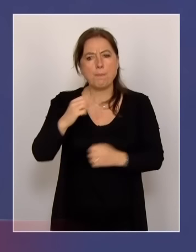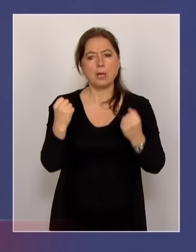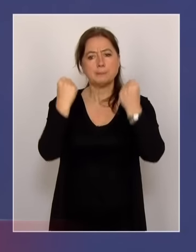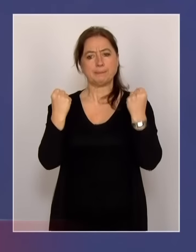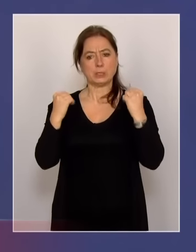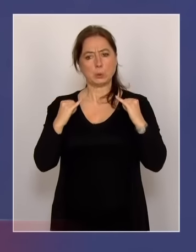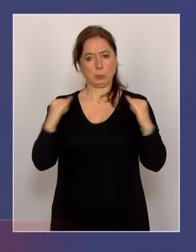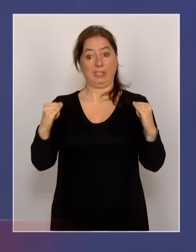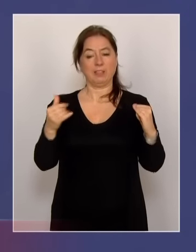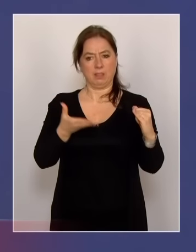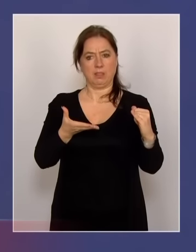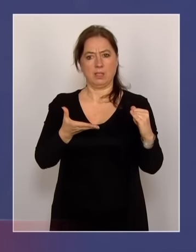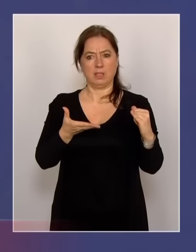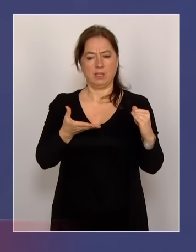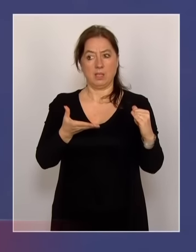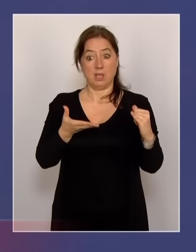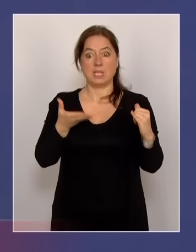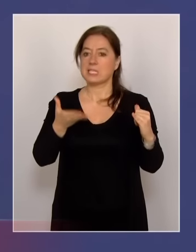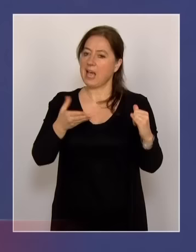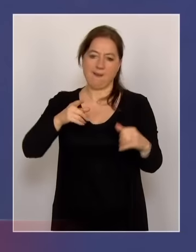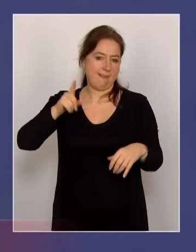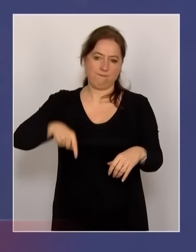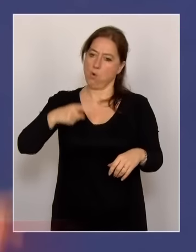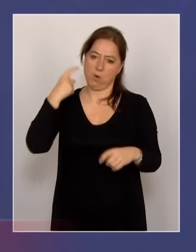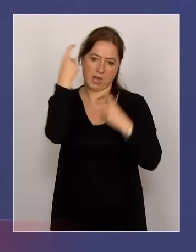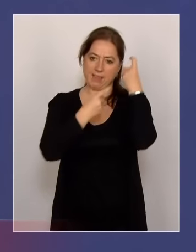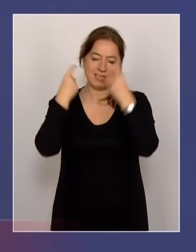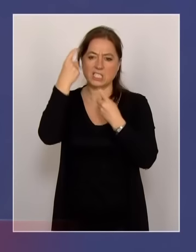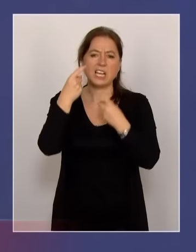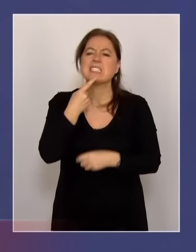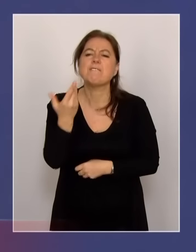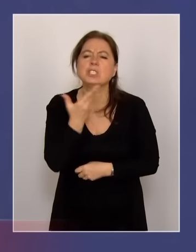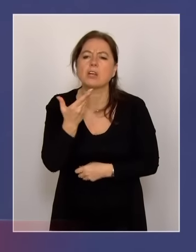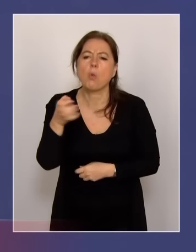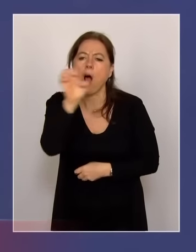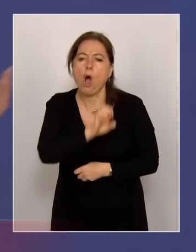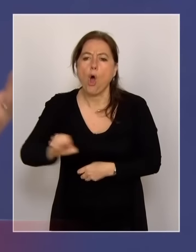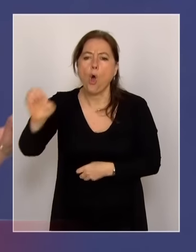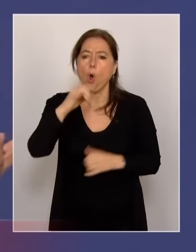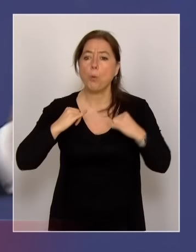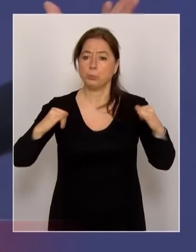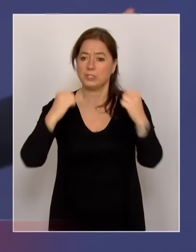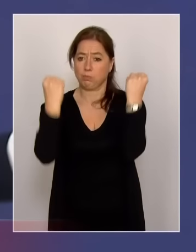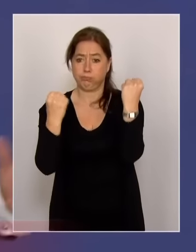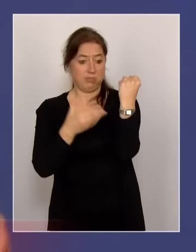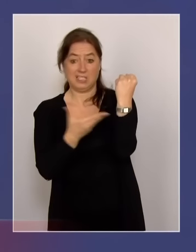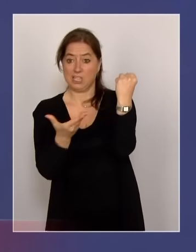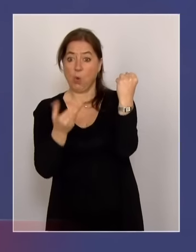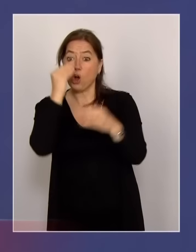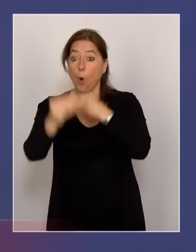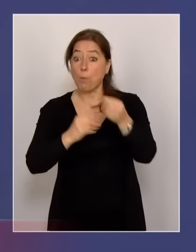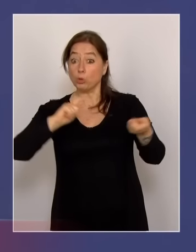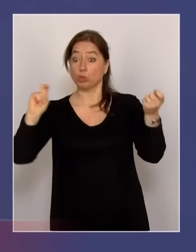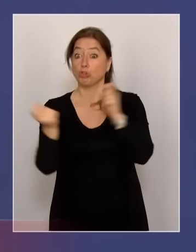est aujourd'hui encore plus importante qu'hier. Mais qu'est-ce que c'est être souverain dans cette bascule du monde ? Qu'est-ce que c'est être souverain quand je vous dis «